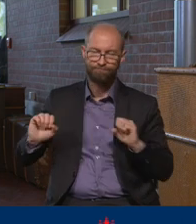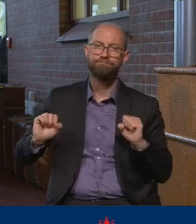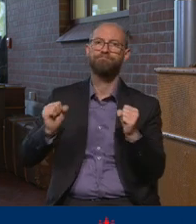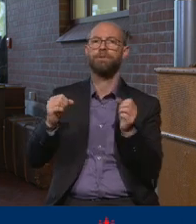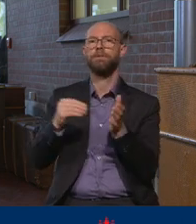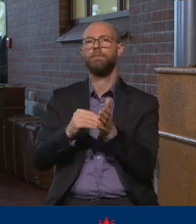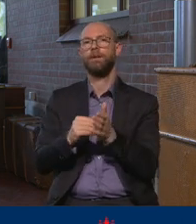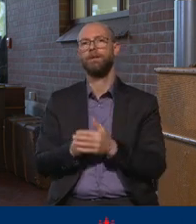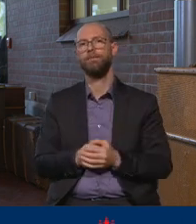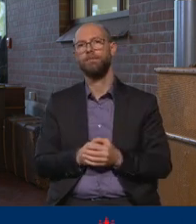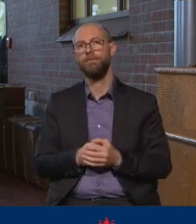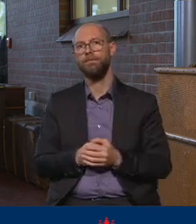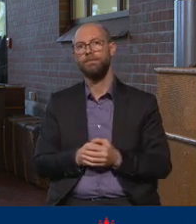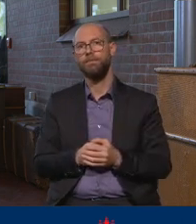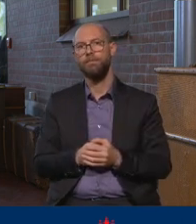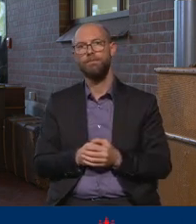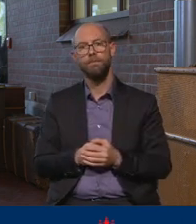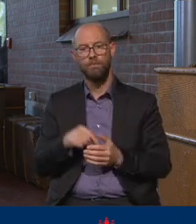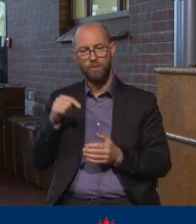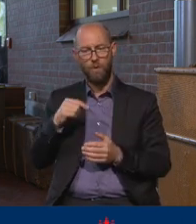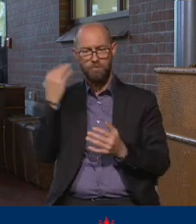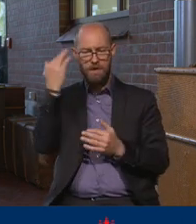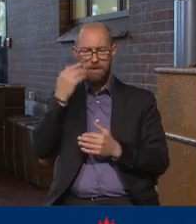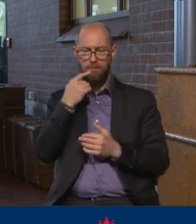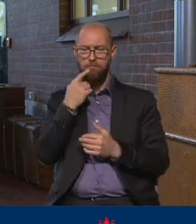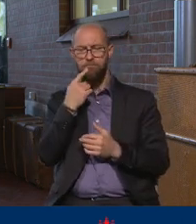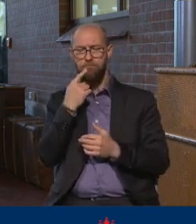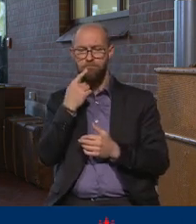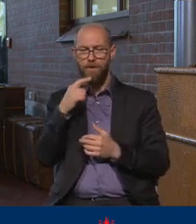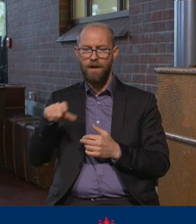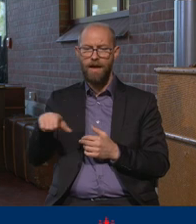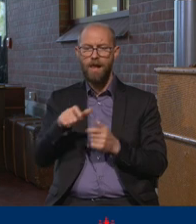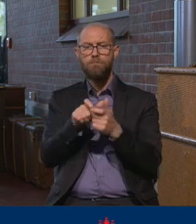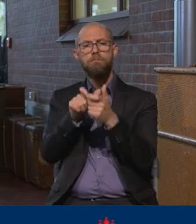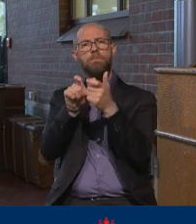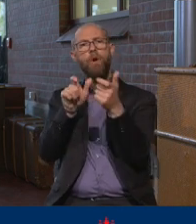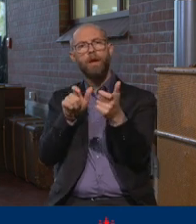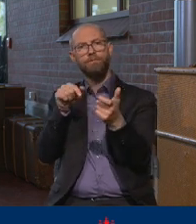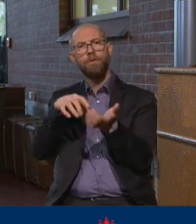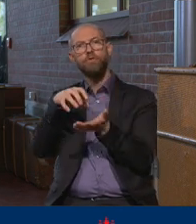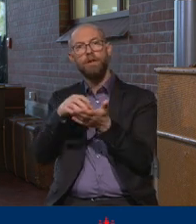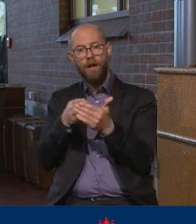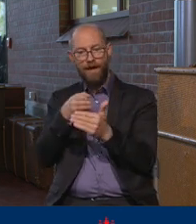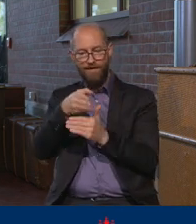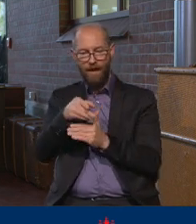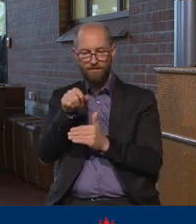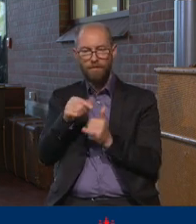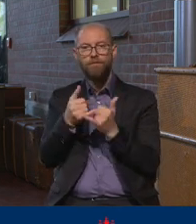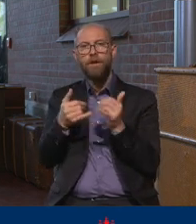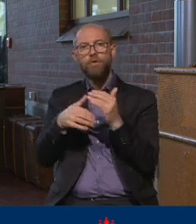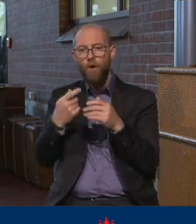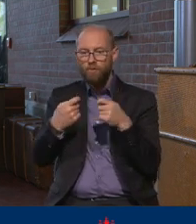wir heute darüber sprechen wie wir den stadteingang an den elbbrücken neu gestalten und wie wir damit ein teil hamburgs